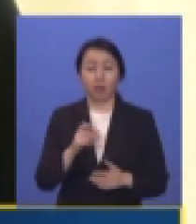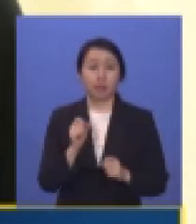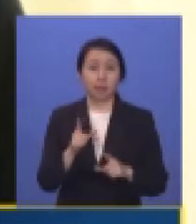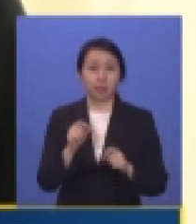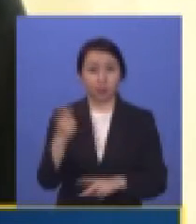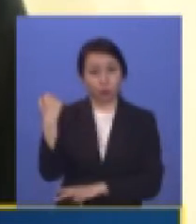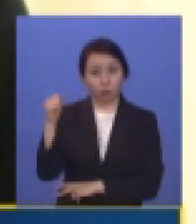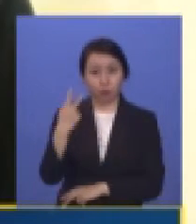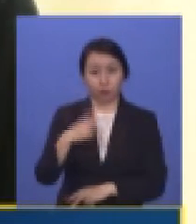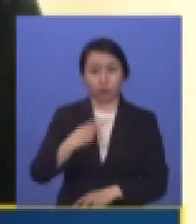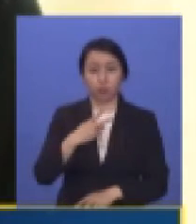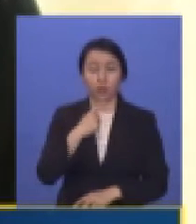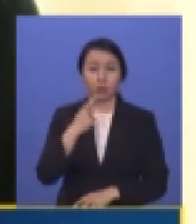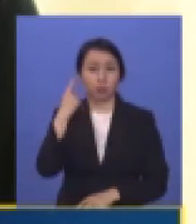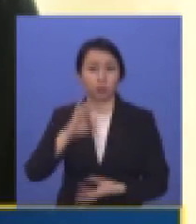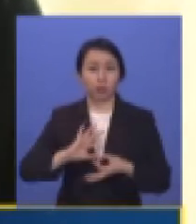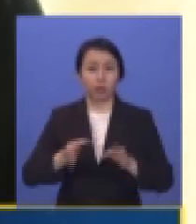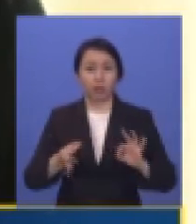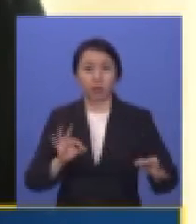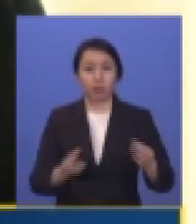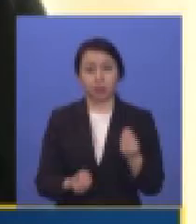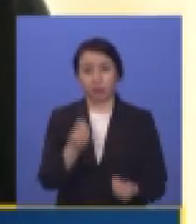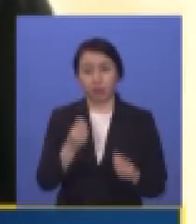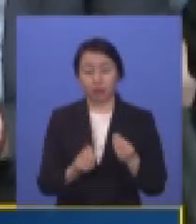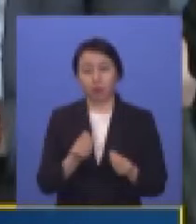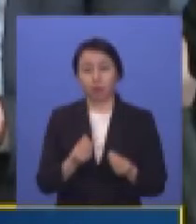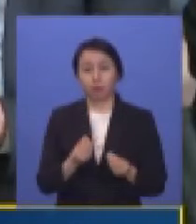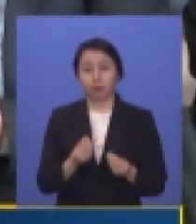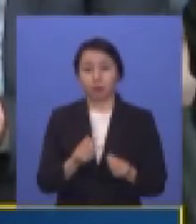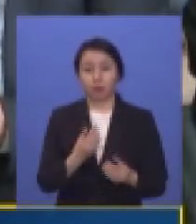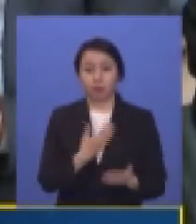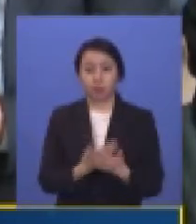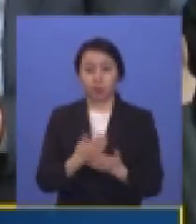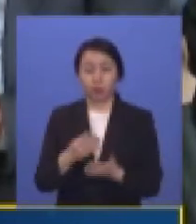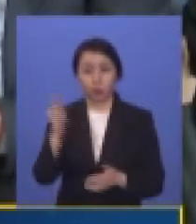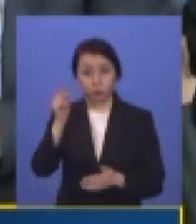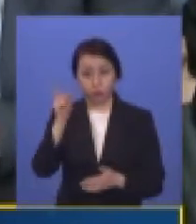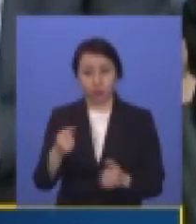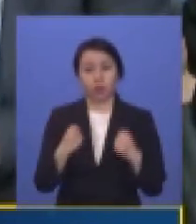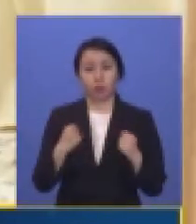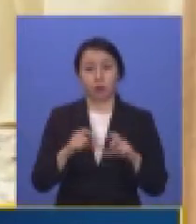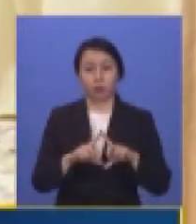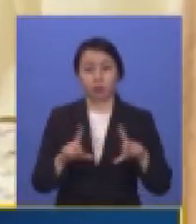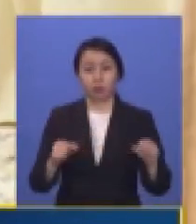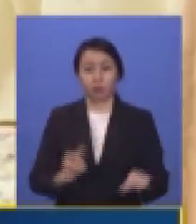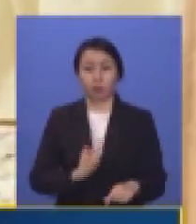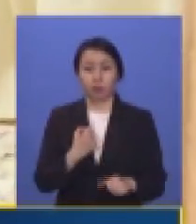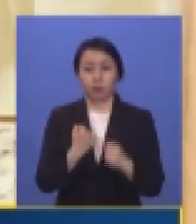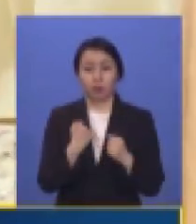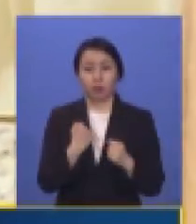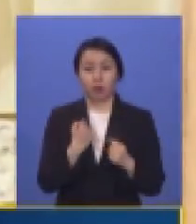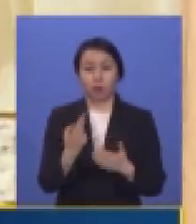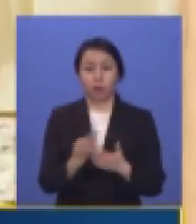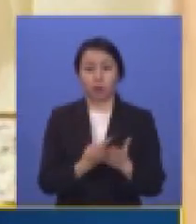призер 24-х сурдолимпийских игр в Бразилии. С показательным выступлением на сцену вышли ученицы спортивной школы, мастера спорта по